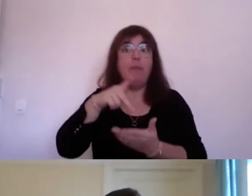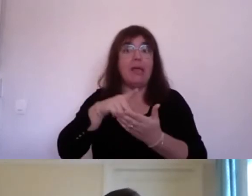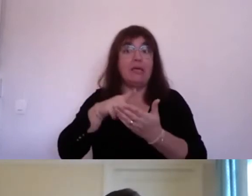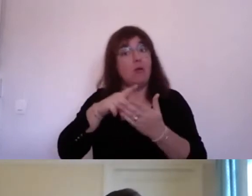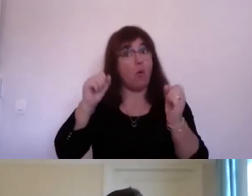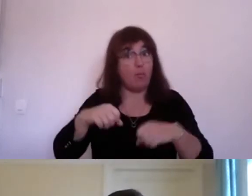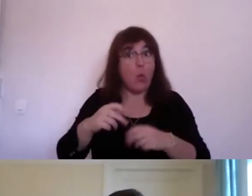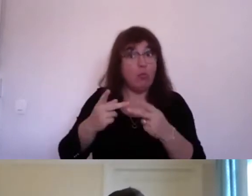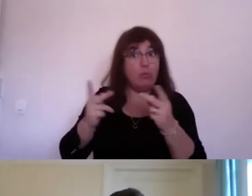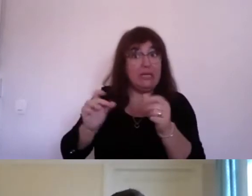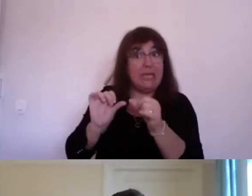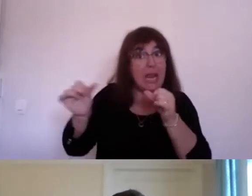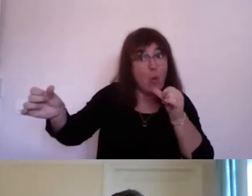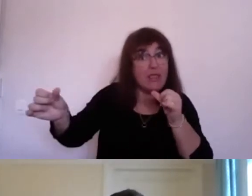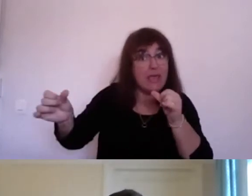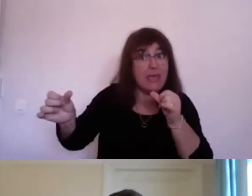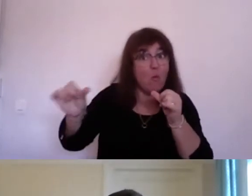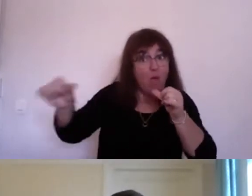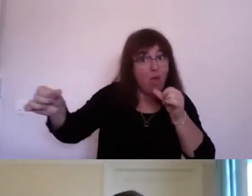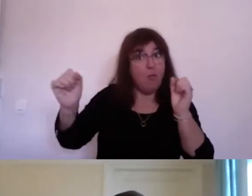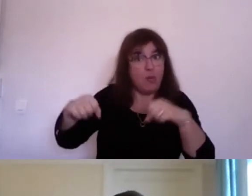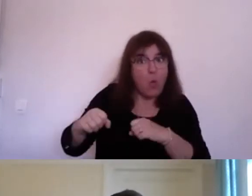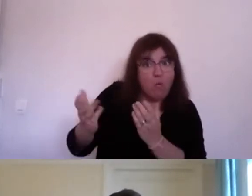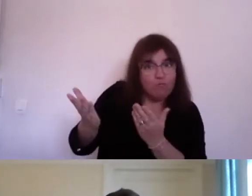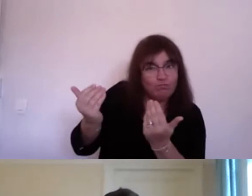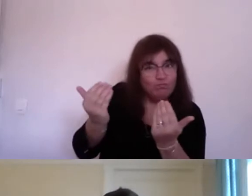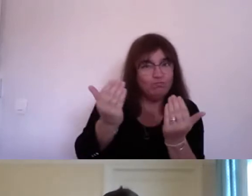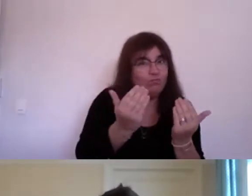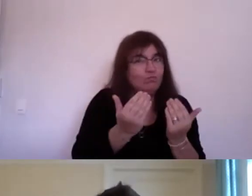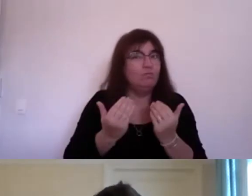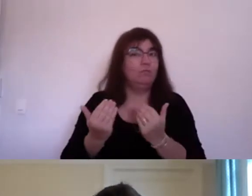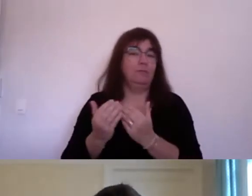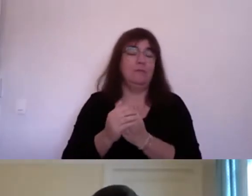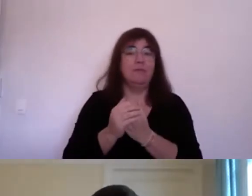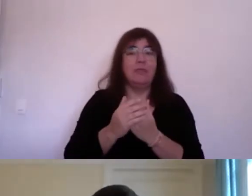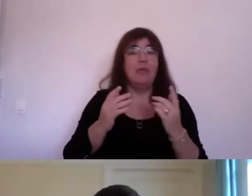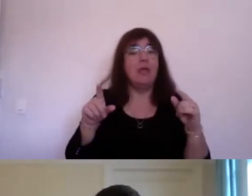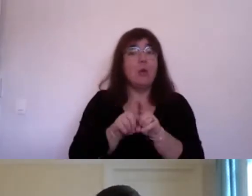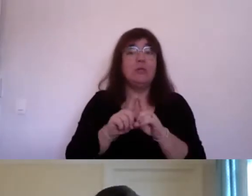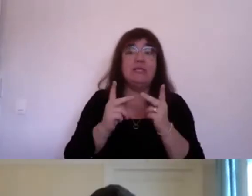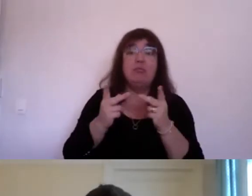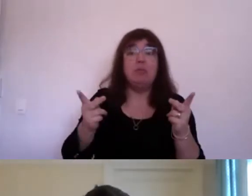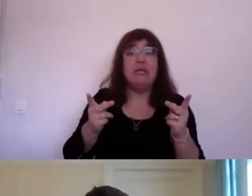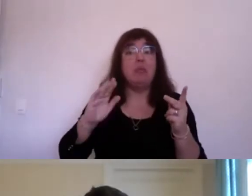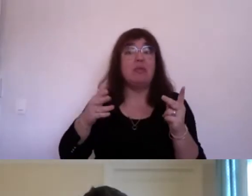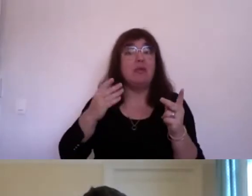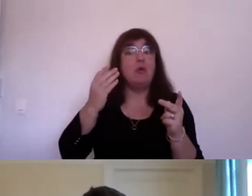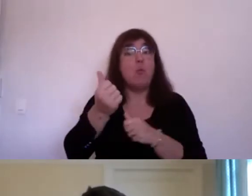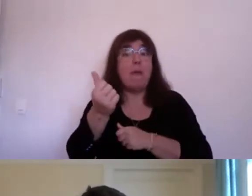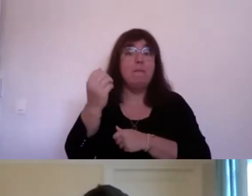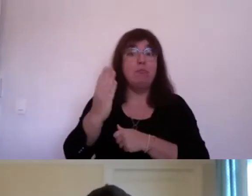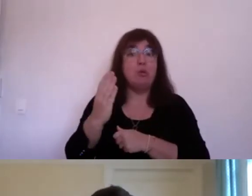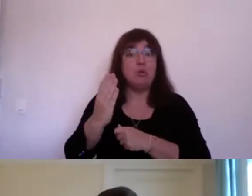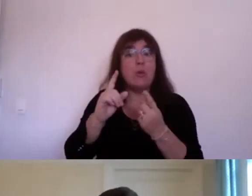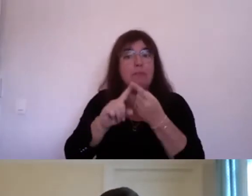mais aussi aller chercher des publics qui ont d'autres besoins spécifiques, qui